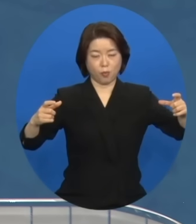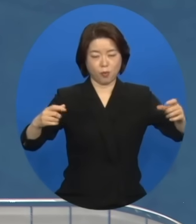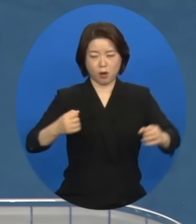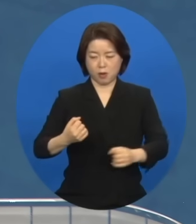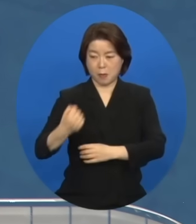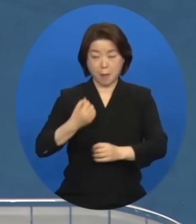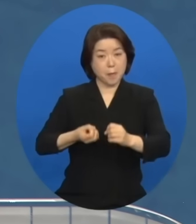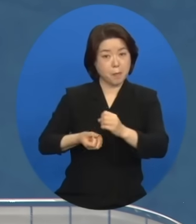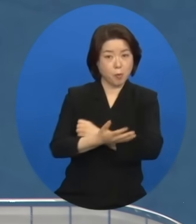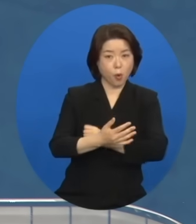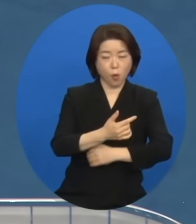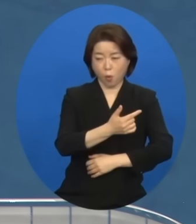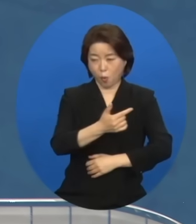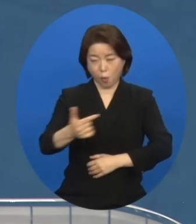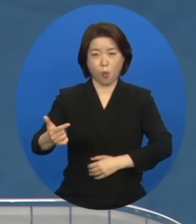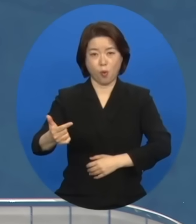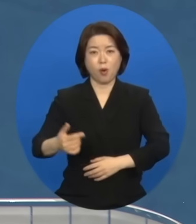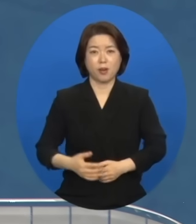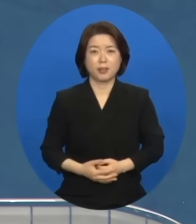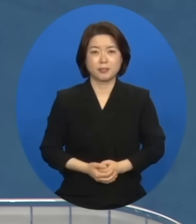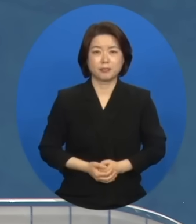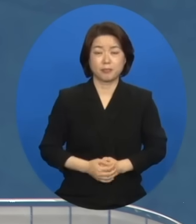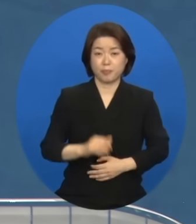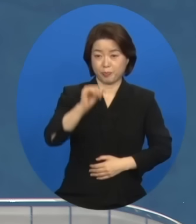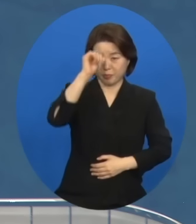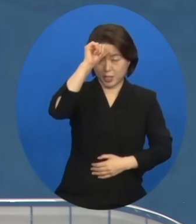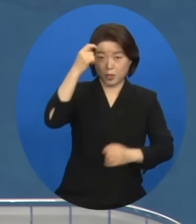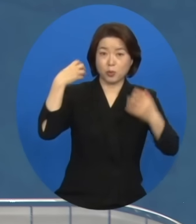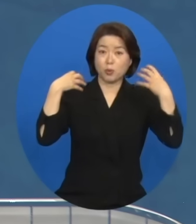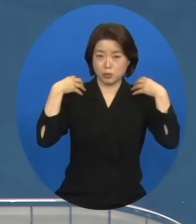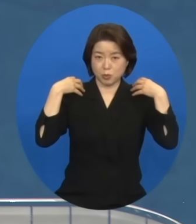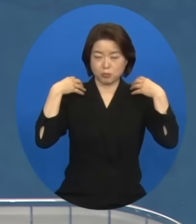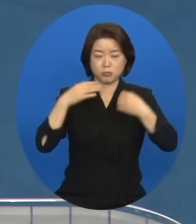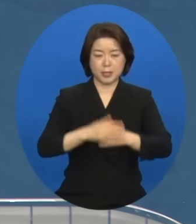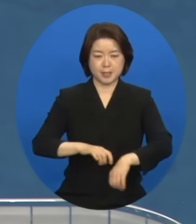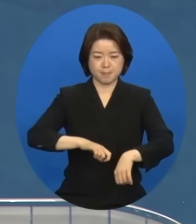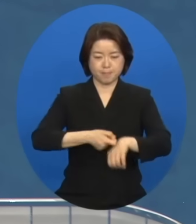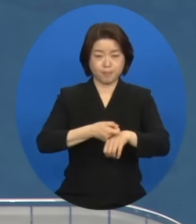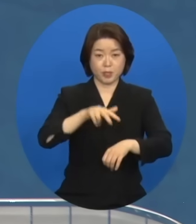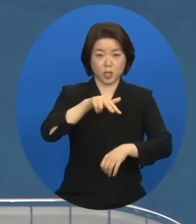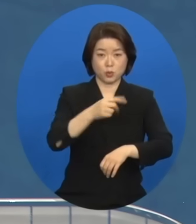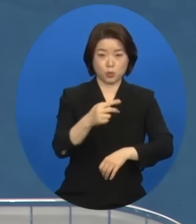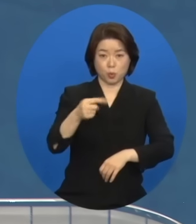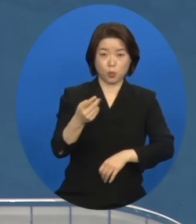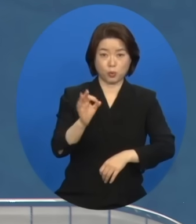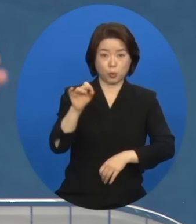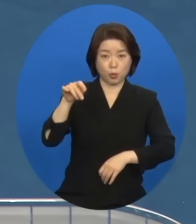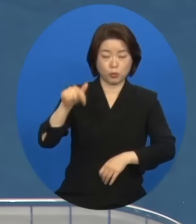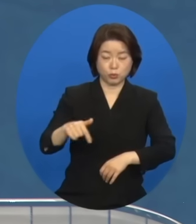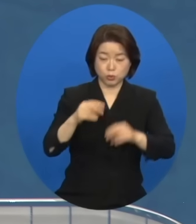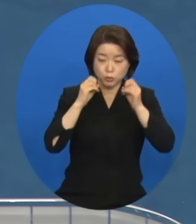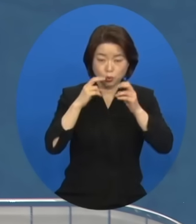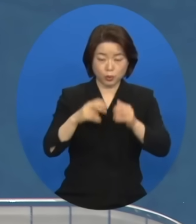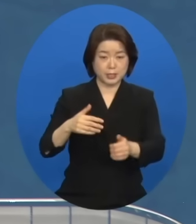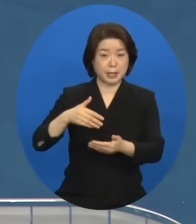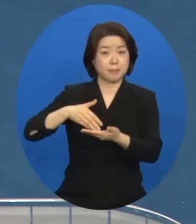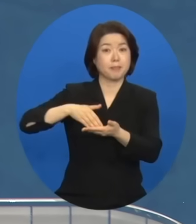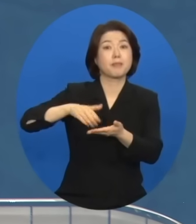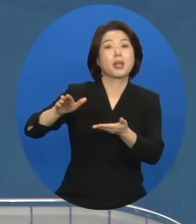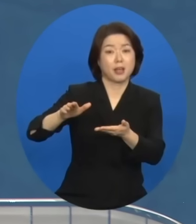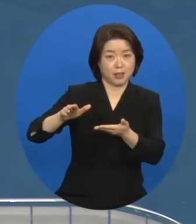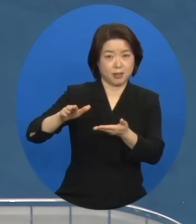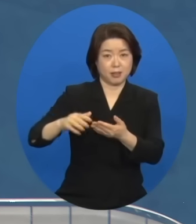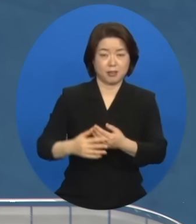영향력이 커지게 되면서 인도 정부가 강제로 조동욱 선교사님을 추방해버리게